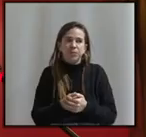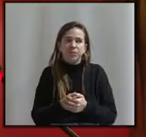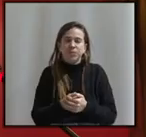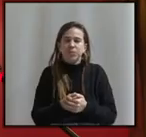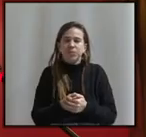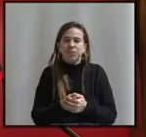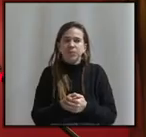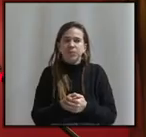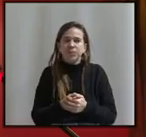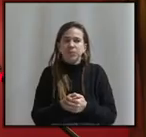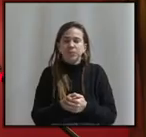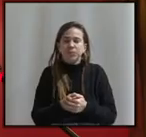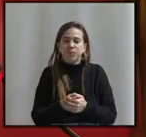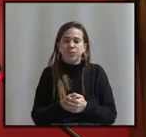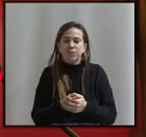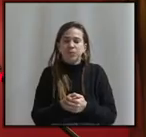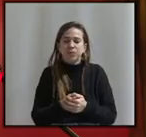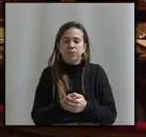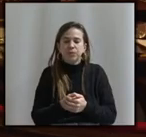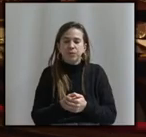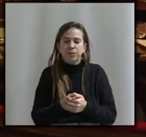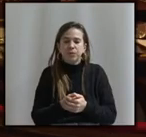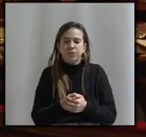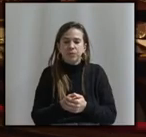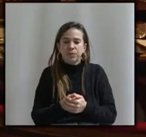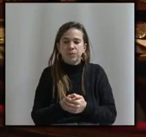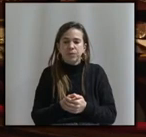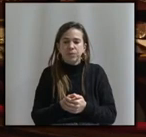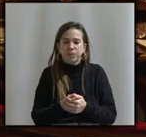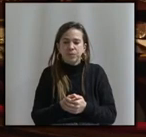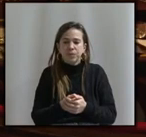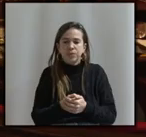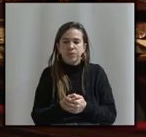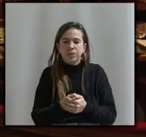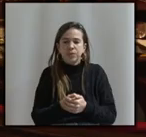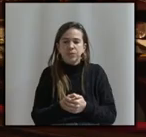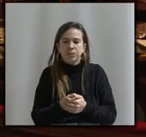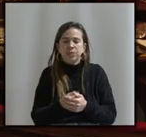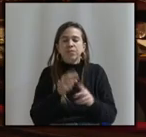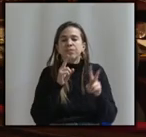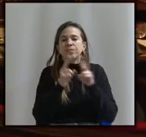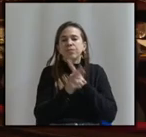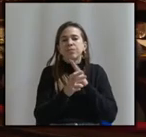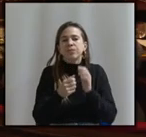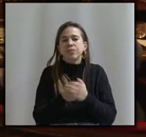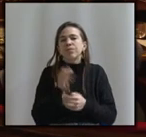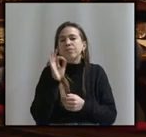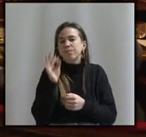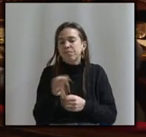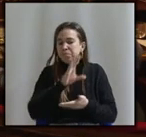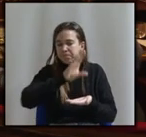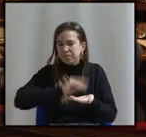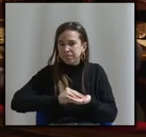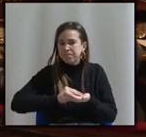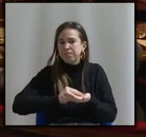perquè es puguin netejar més sovint. Aquest seria el prec. Doncs gràcies, senyora Coma, si pot respondre. Sí, doncs ho vetllarem. Sí que és cert